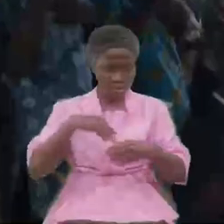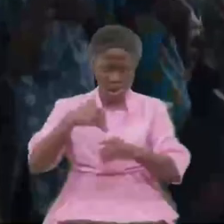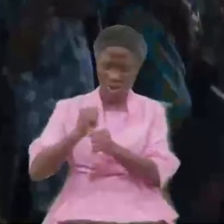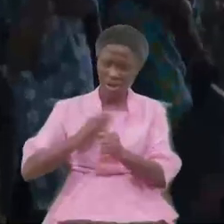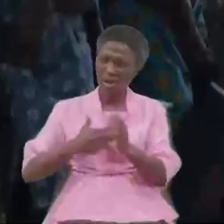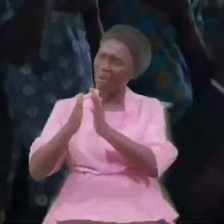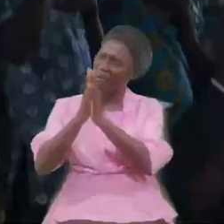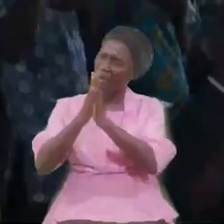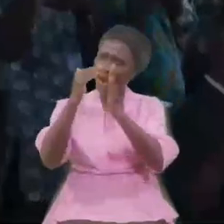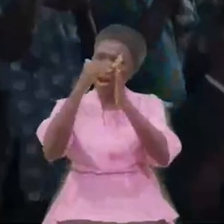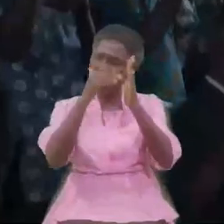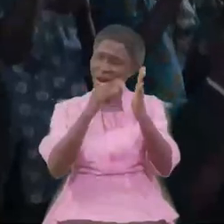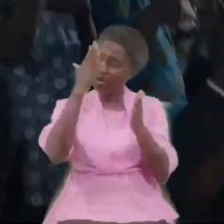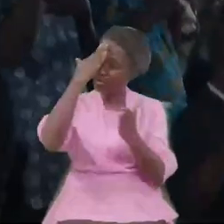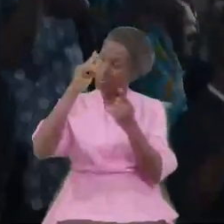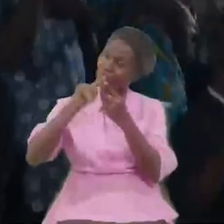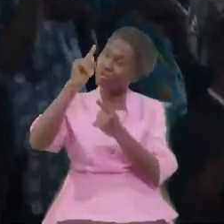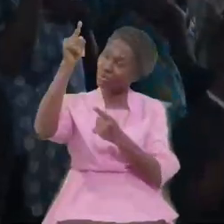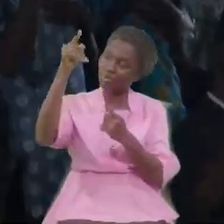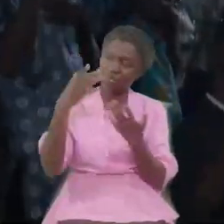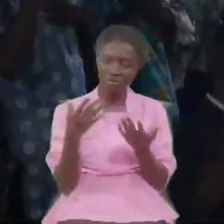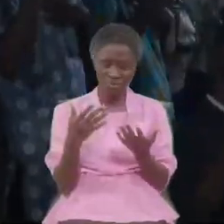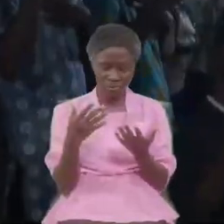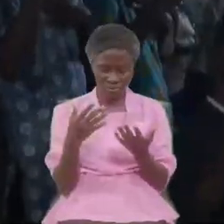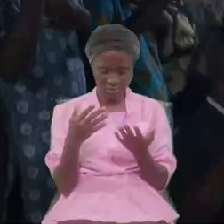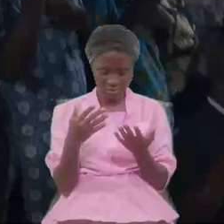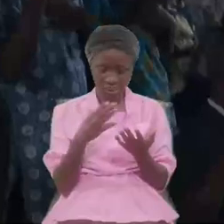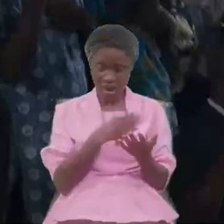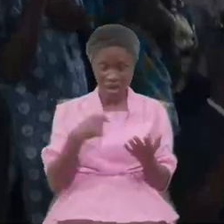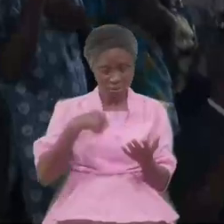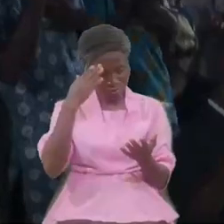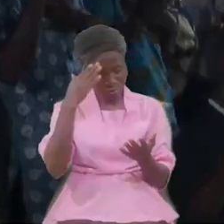Nous t'avons fait connaître nos requêtes.